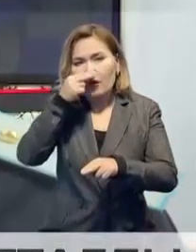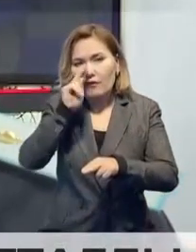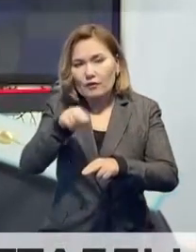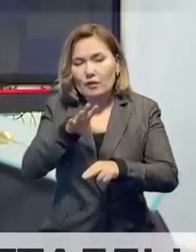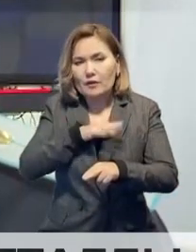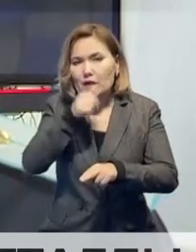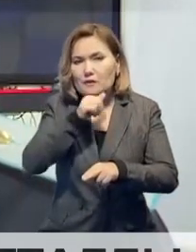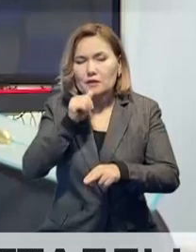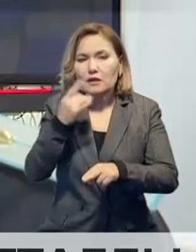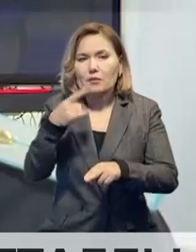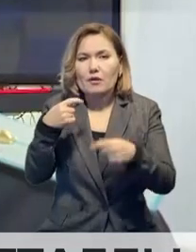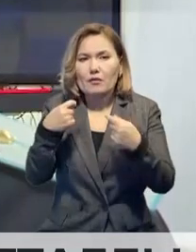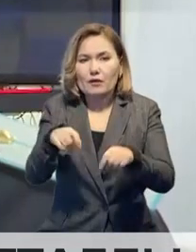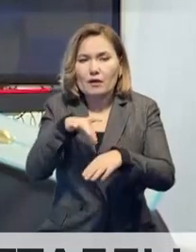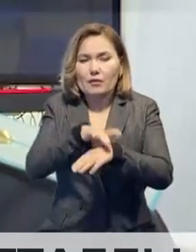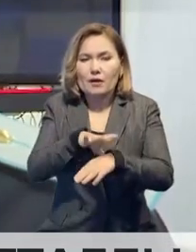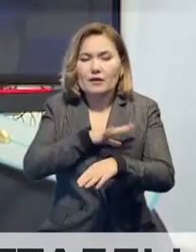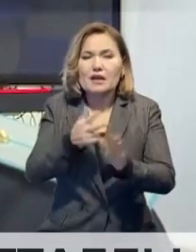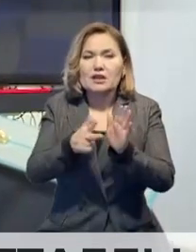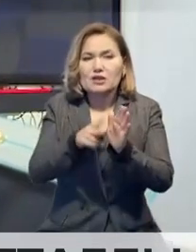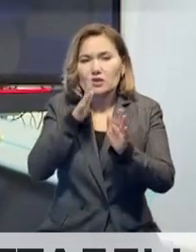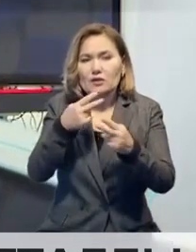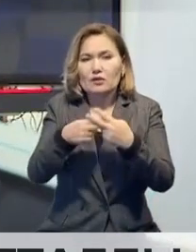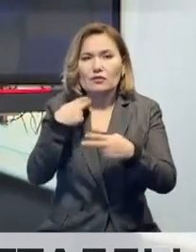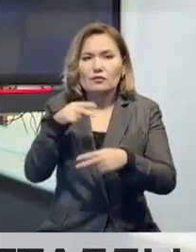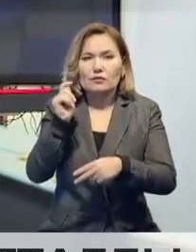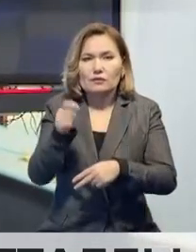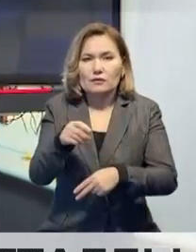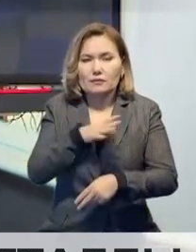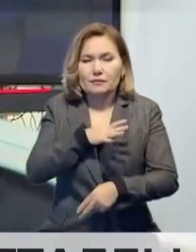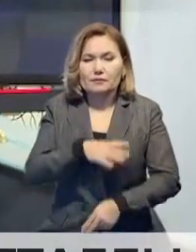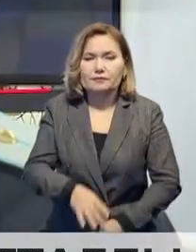кінәлі деп танылып, олардың әрқайсысына 8 жыл мерзімде бас бостандығынан айыру жазасы тағайындалды.